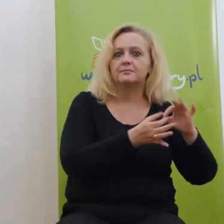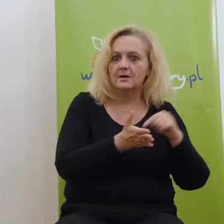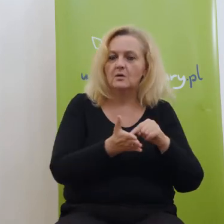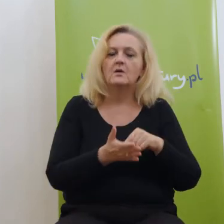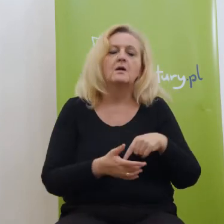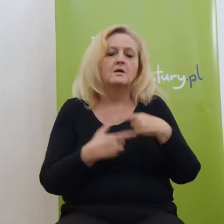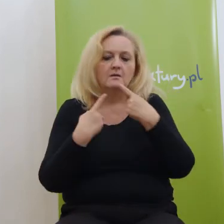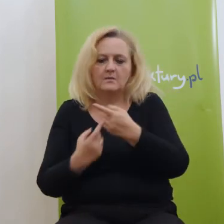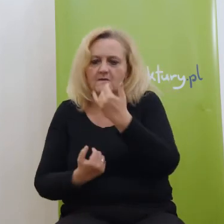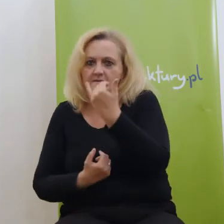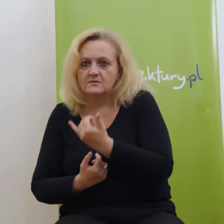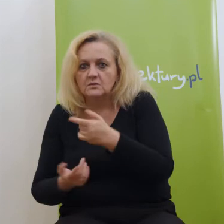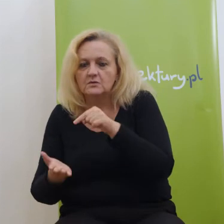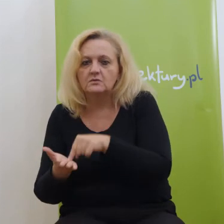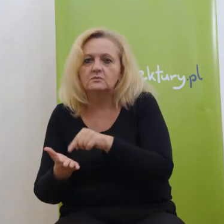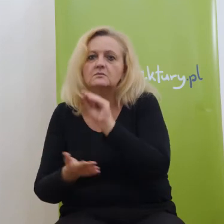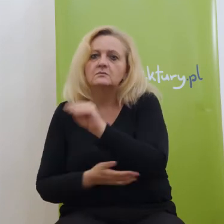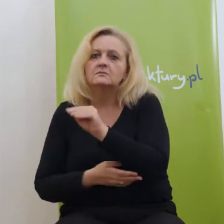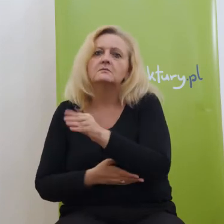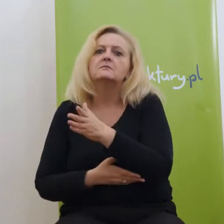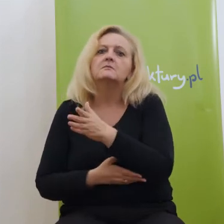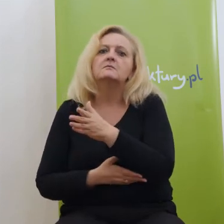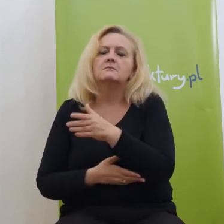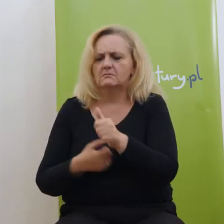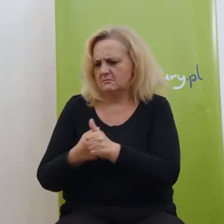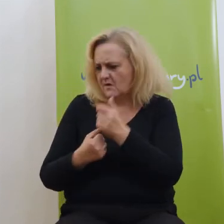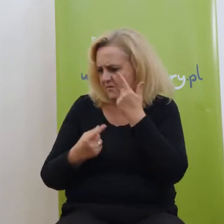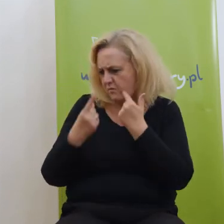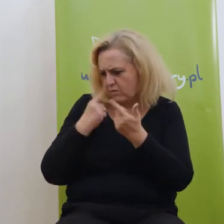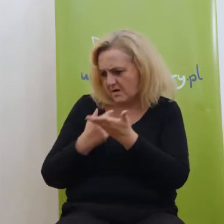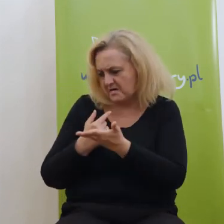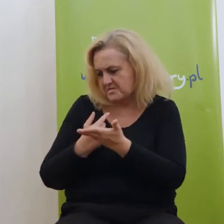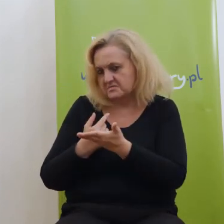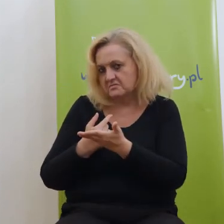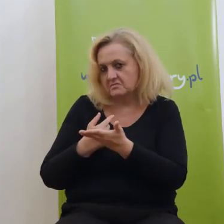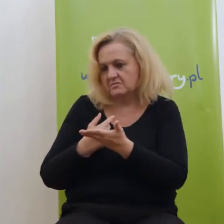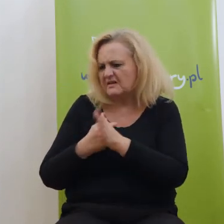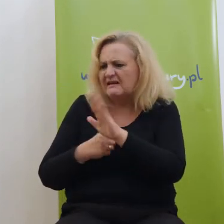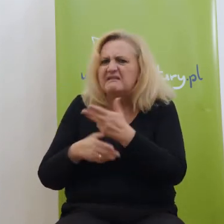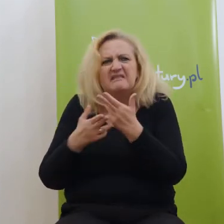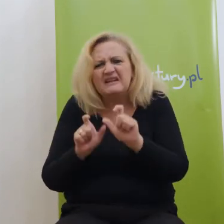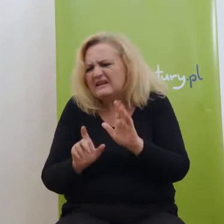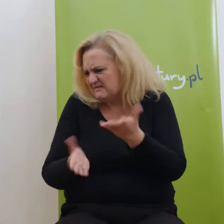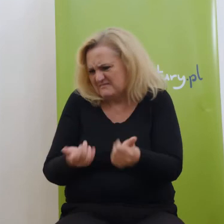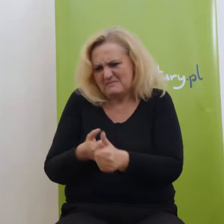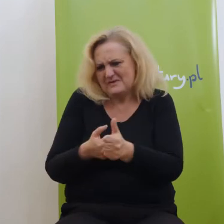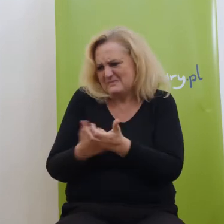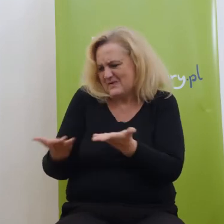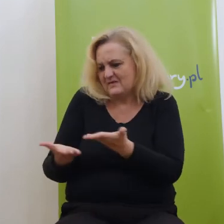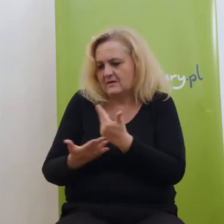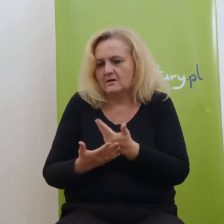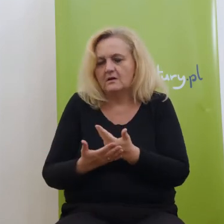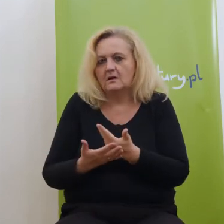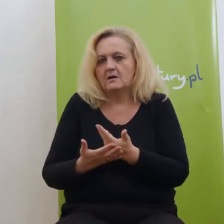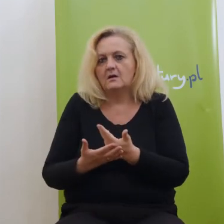Mówi się dziecku, które na przykład z jakiegoś powodu płacze, że nic się nie stało. Jak to się nie